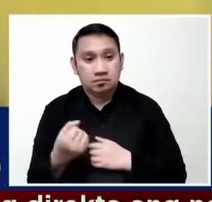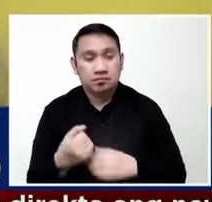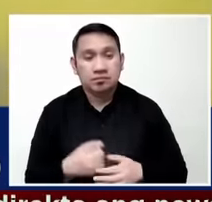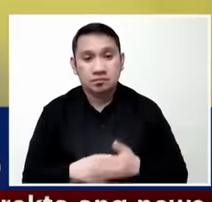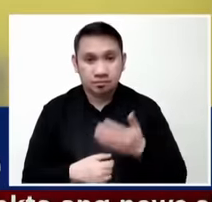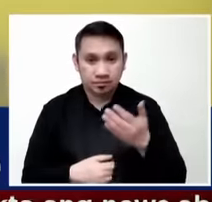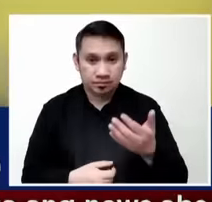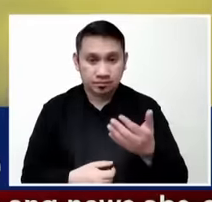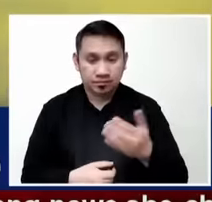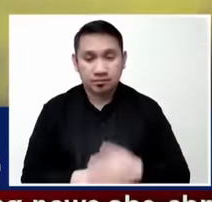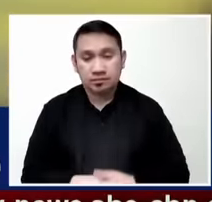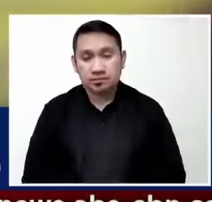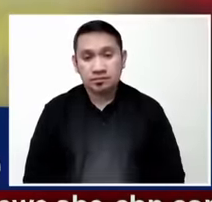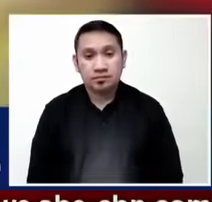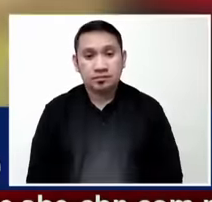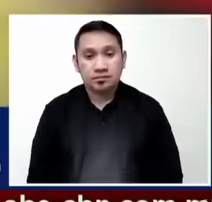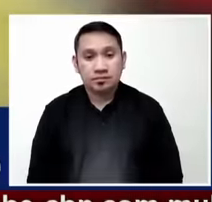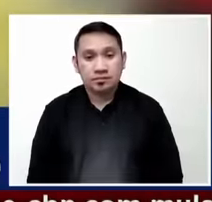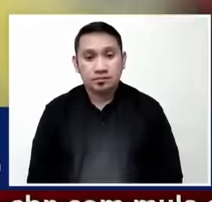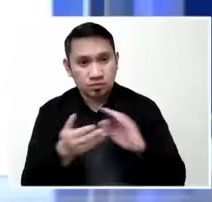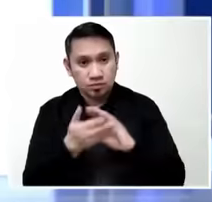Kapulong, ABS-CBN News.